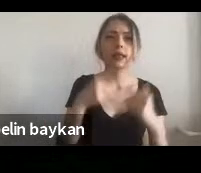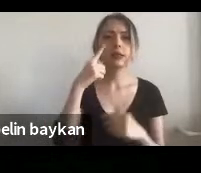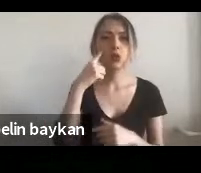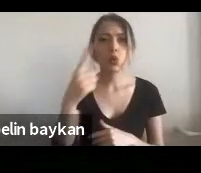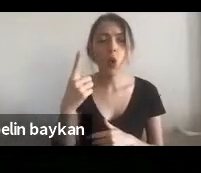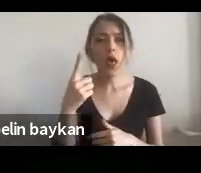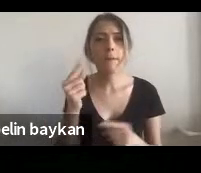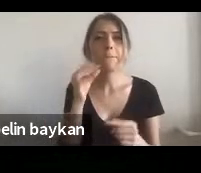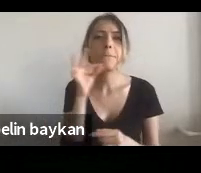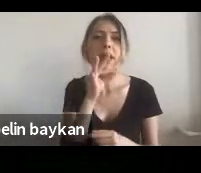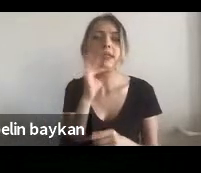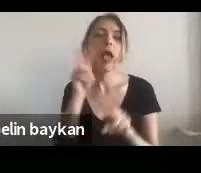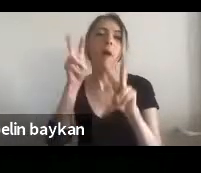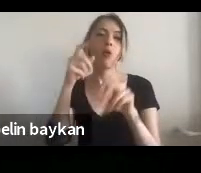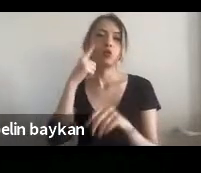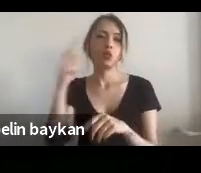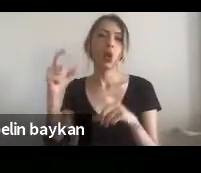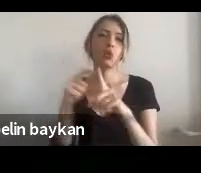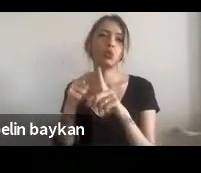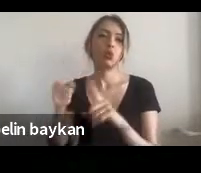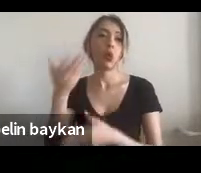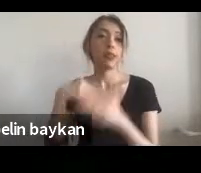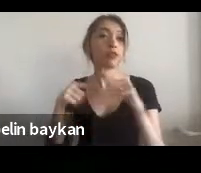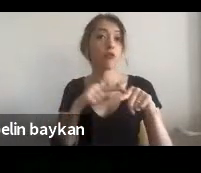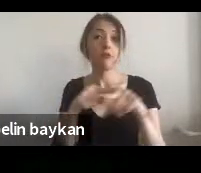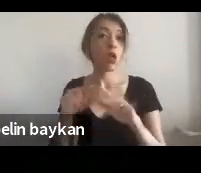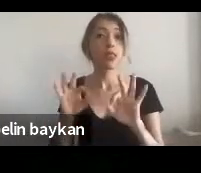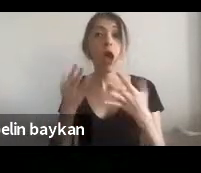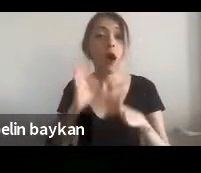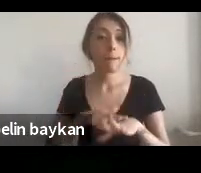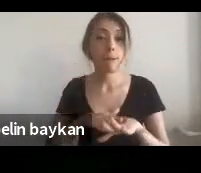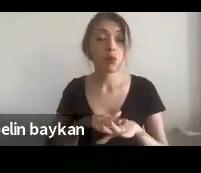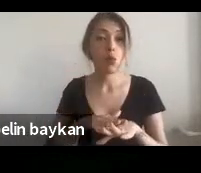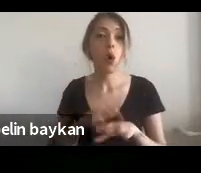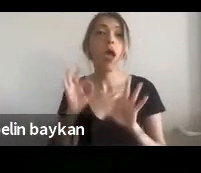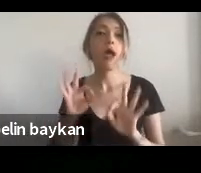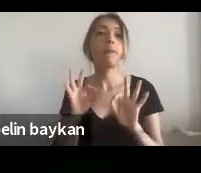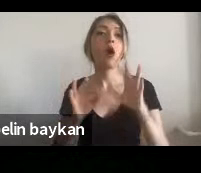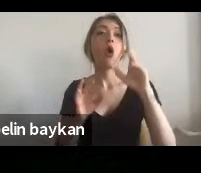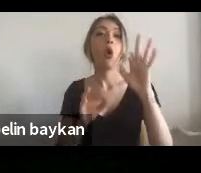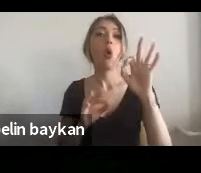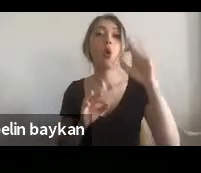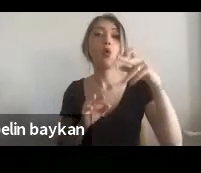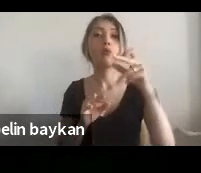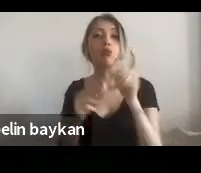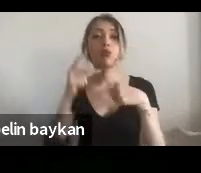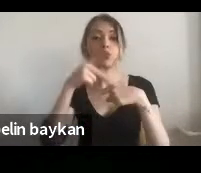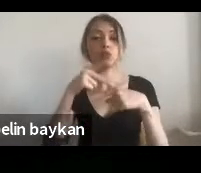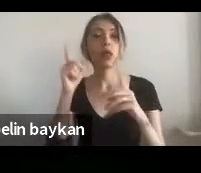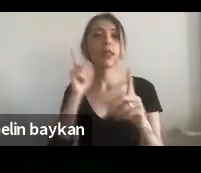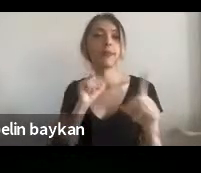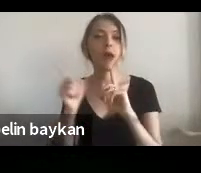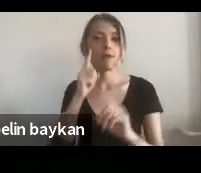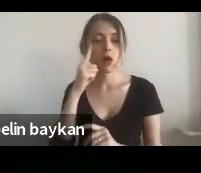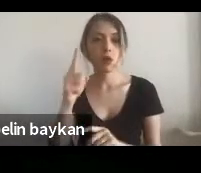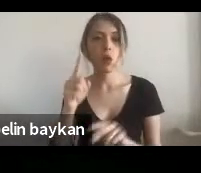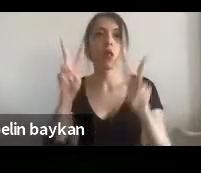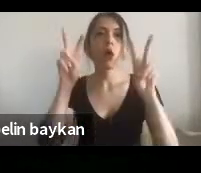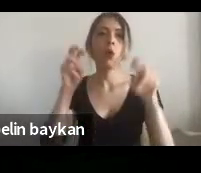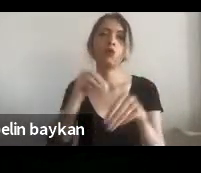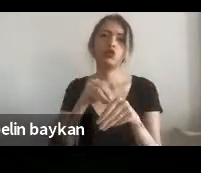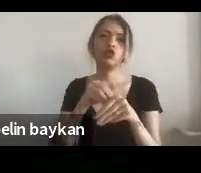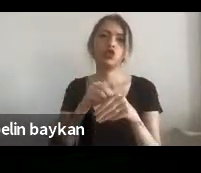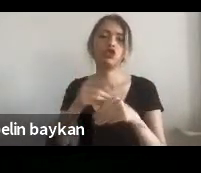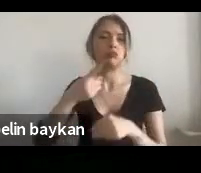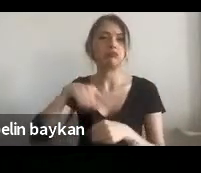hem federasyonun ne yaptığından bahsedecek, hem de Opus davaları ile ilgili konu